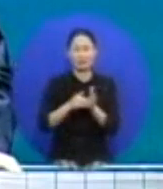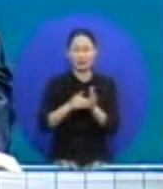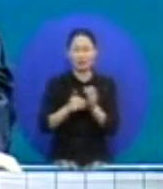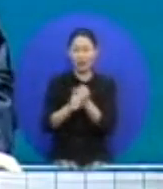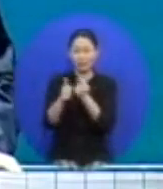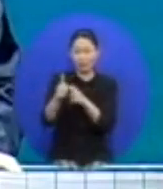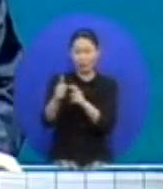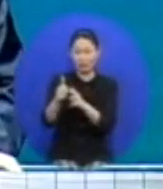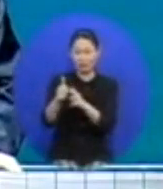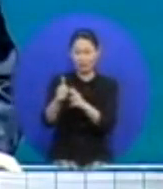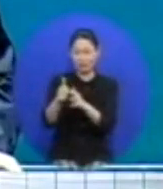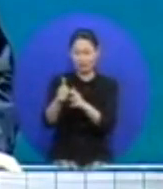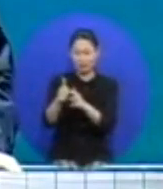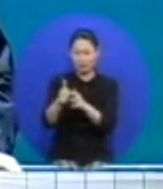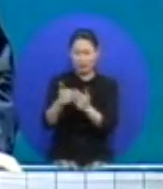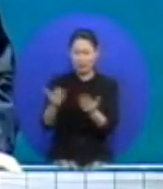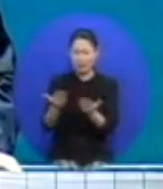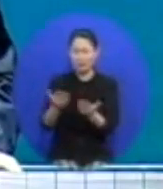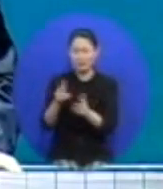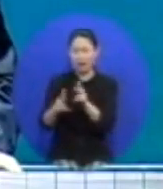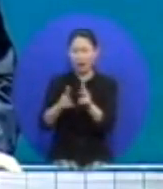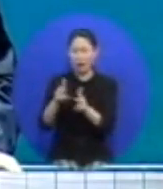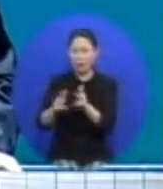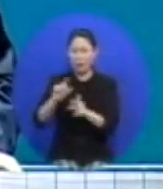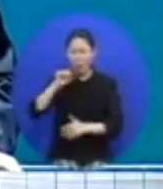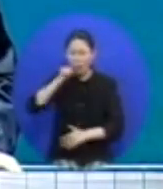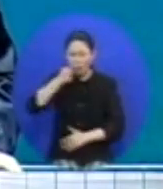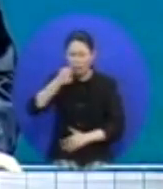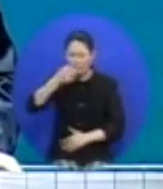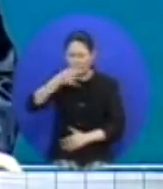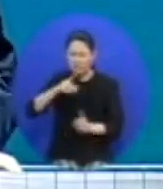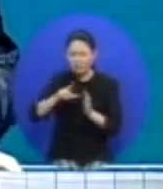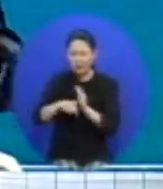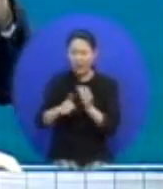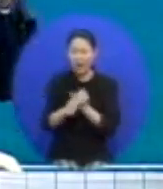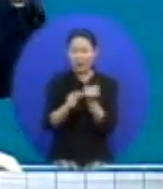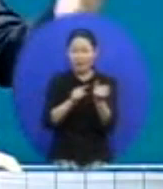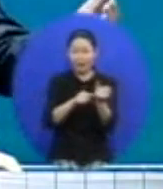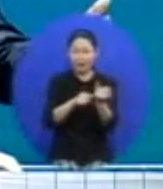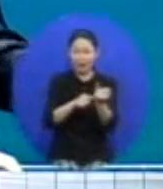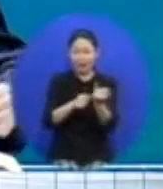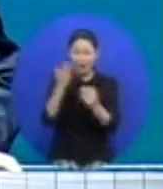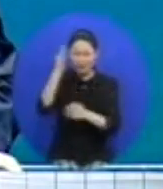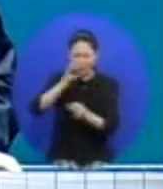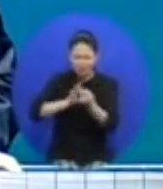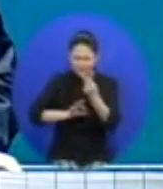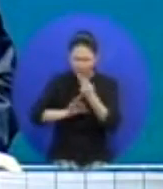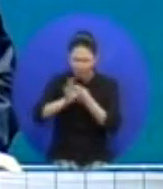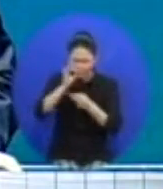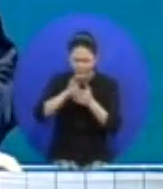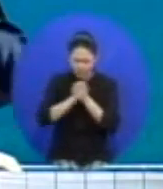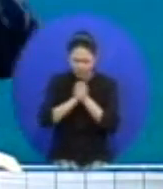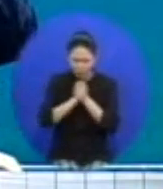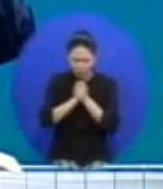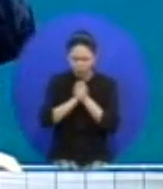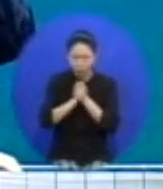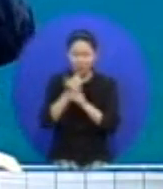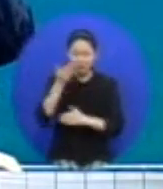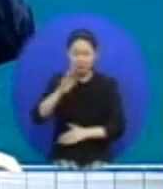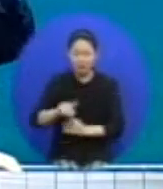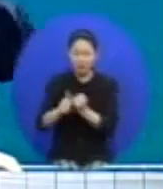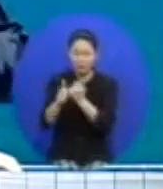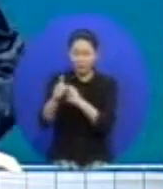남편이 사업이 너무 어려워져서 힘들 때에 아내가 밤을 새면서 기도하는데 남편 히